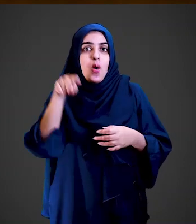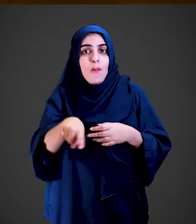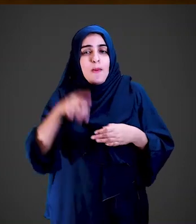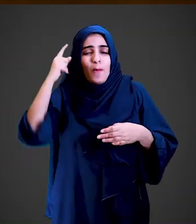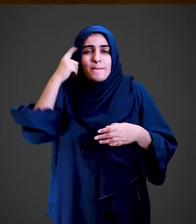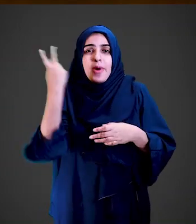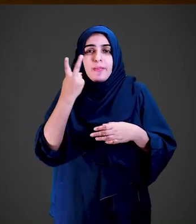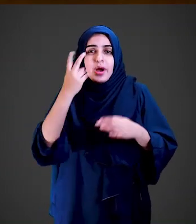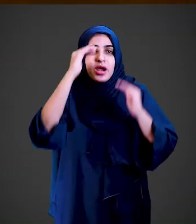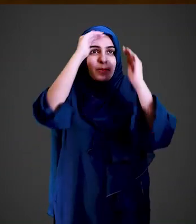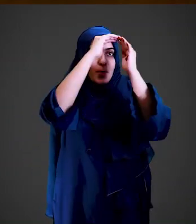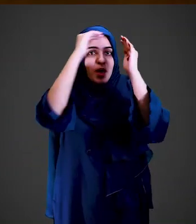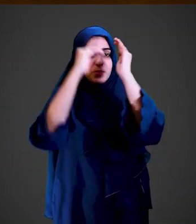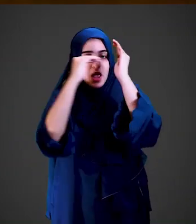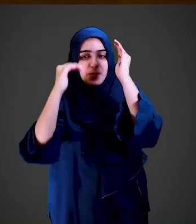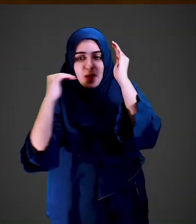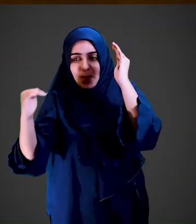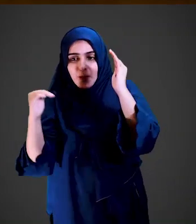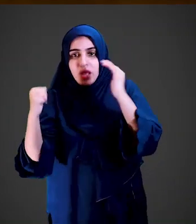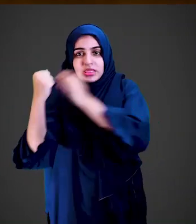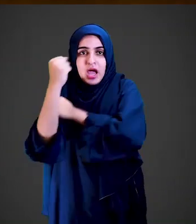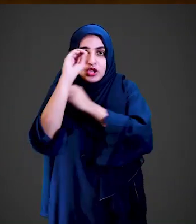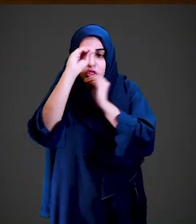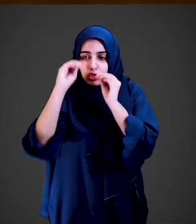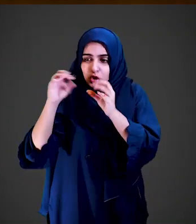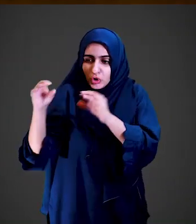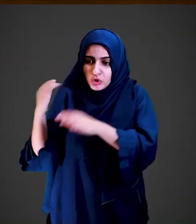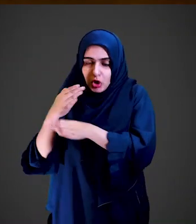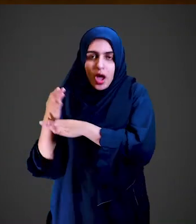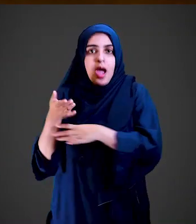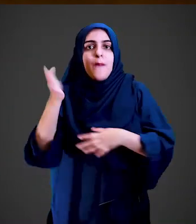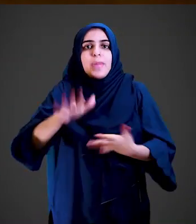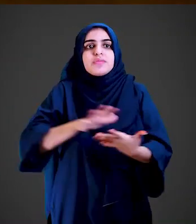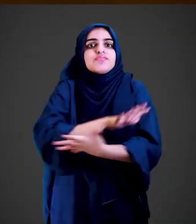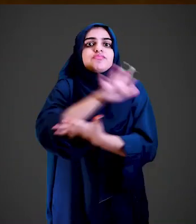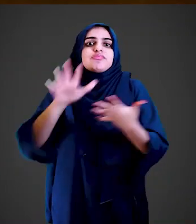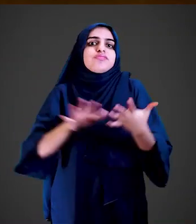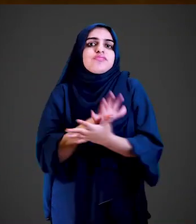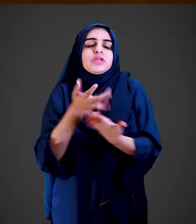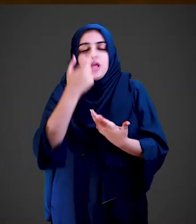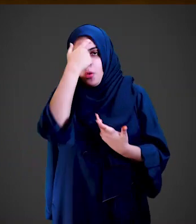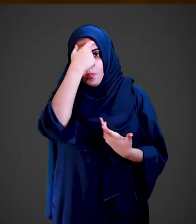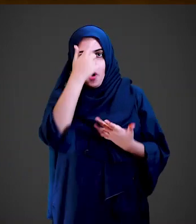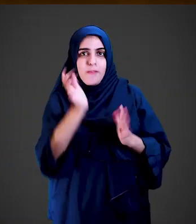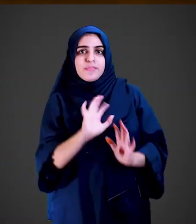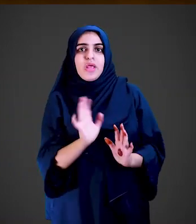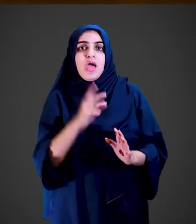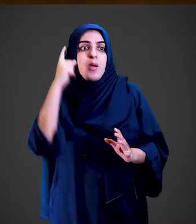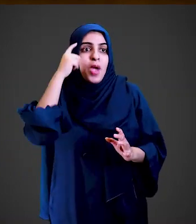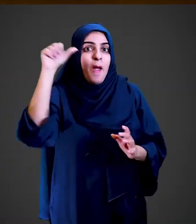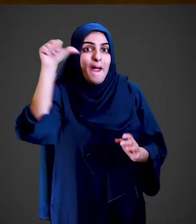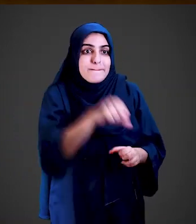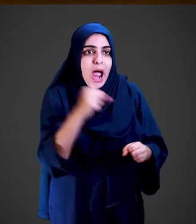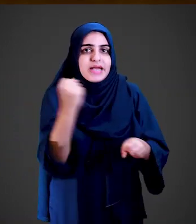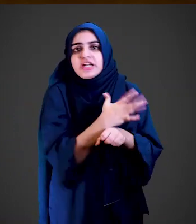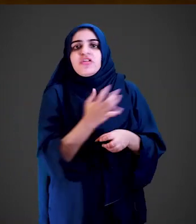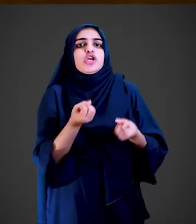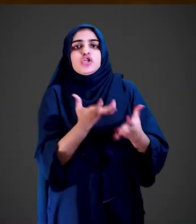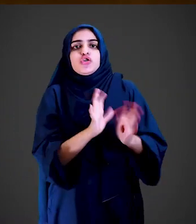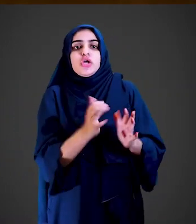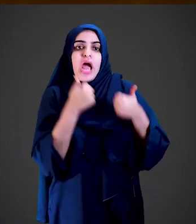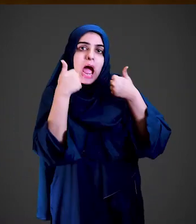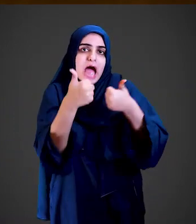اندر کہ آپ کے اندر کوئی لوپ ہول یا جھول موجود ہی نہ رہے کہ جہاں پہ بیٹ گورننس ہو سکے اب